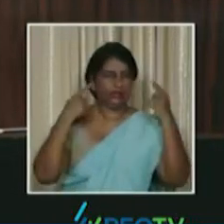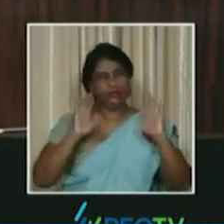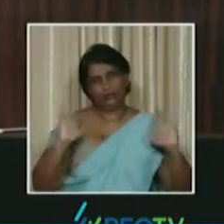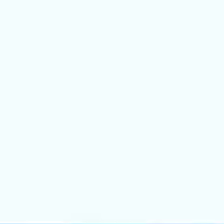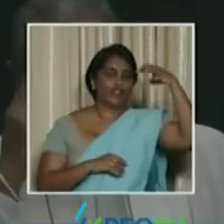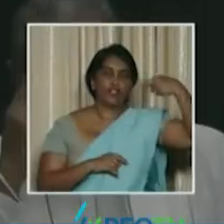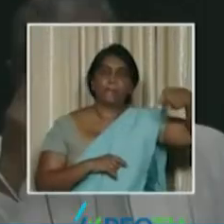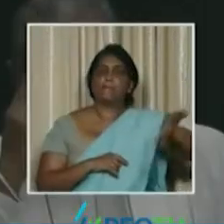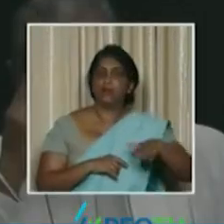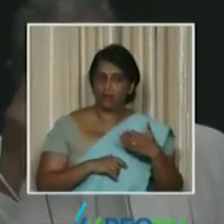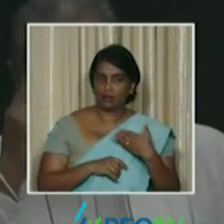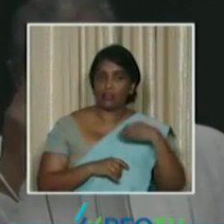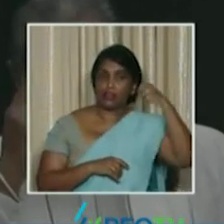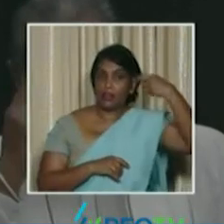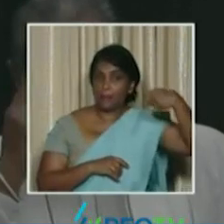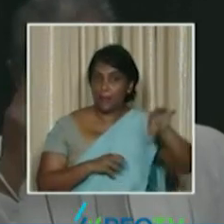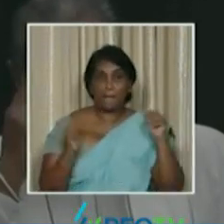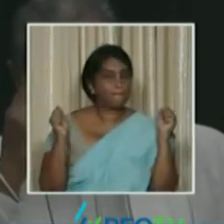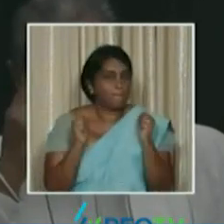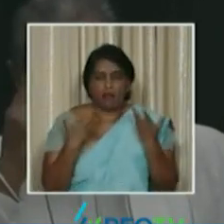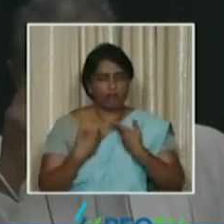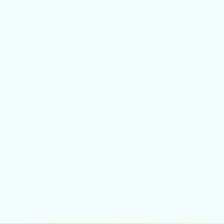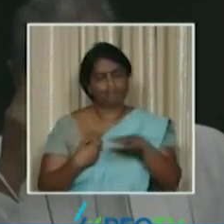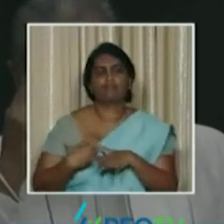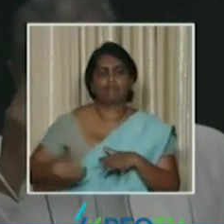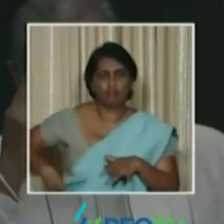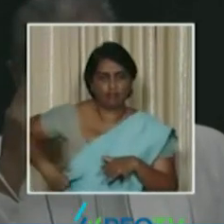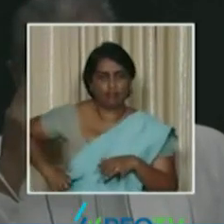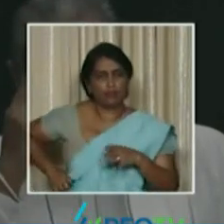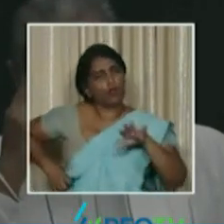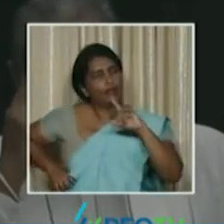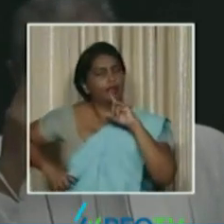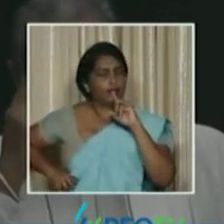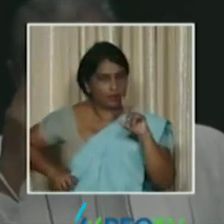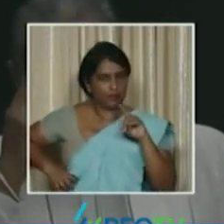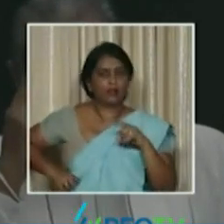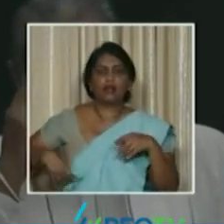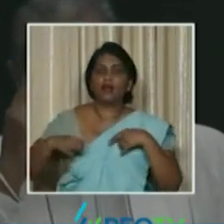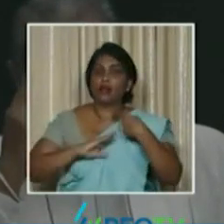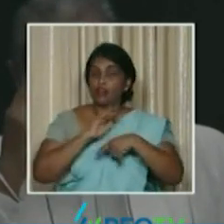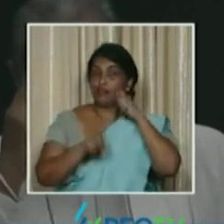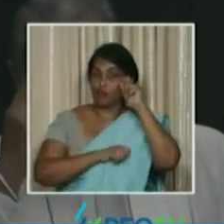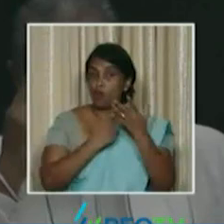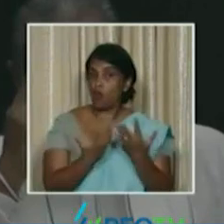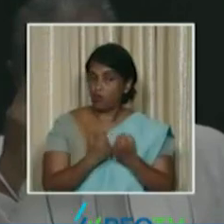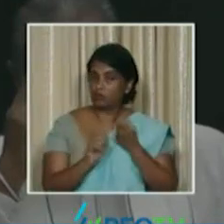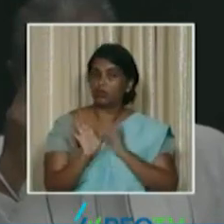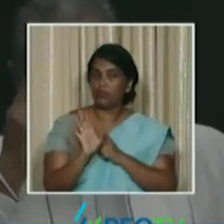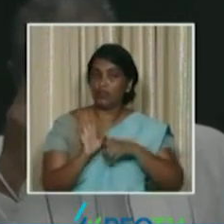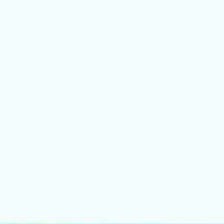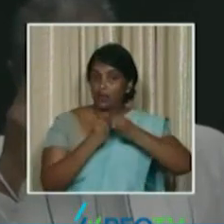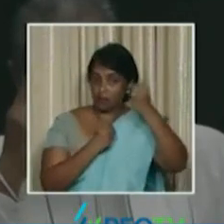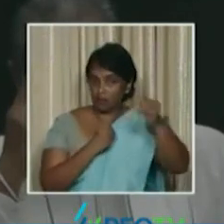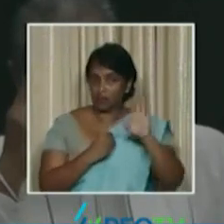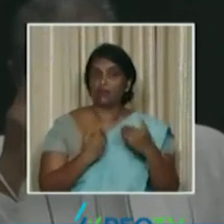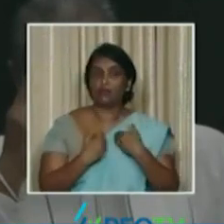ඔක ගෙදර ඉවර කරගන්න. ඒක විදුලිය මිලද ගන්න බය වෙන්නෙත් නෑ කරු මන්ත්‍රීතුමා. ඔබතුමාලා මොන කතාව කිව්වත් මේ රටේ ජනතාවට අවශ්‍ය අඛණ්ඩ විදුලිය සැපයීම